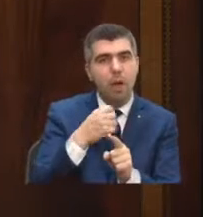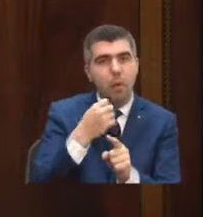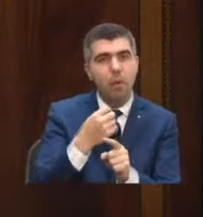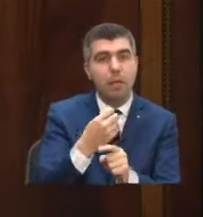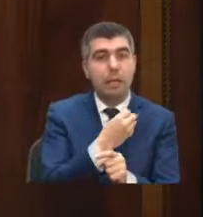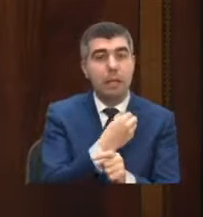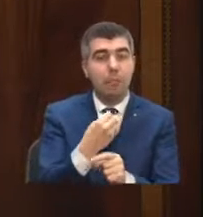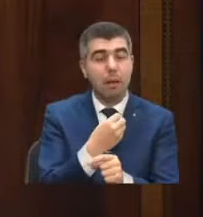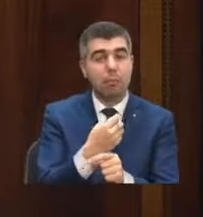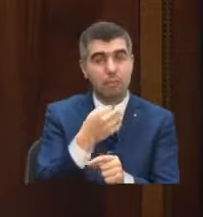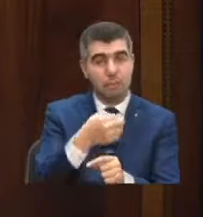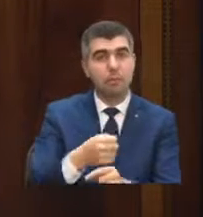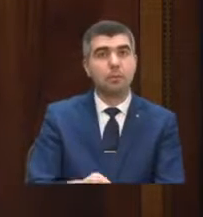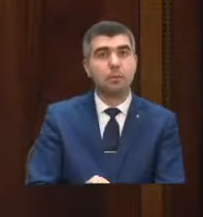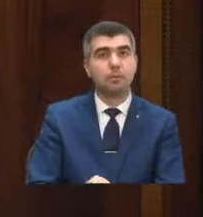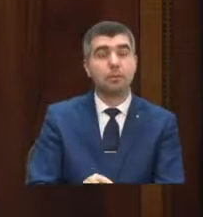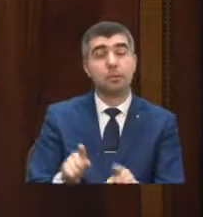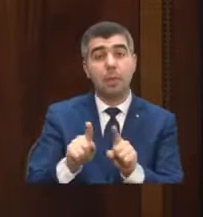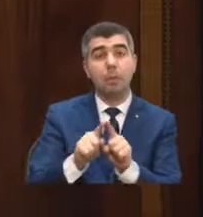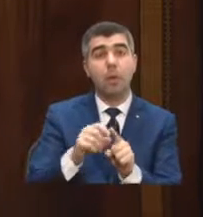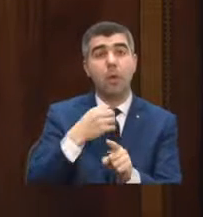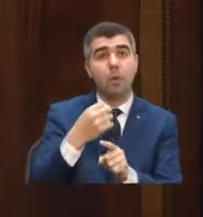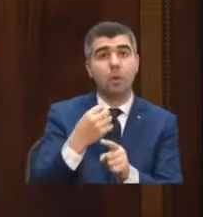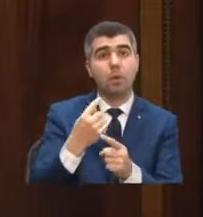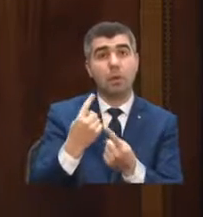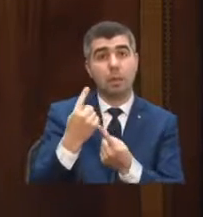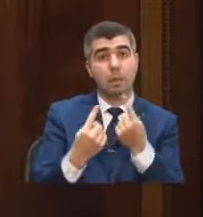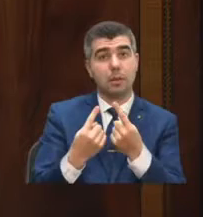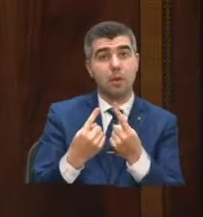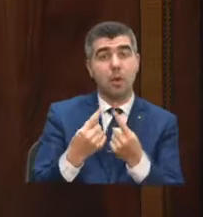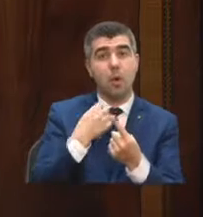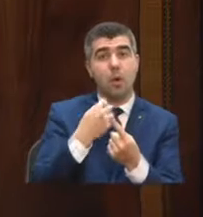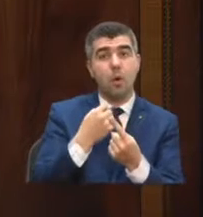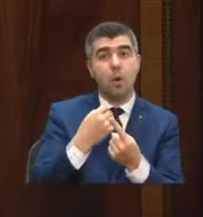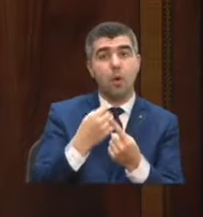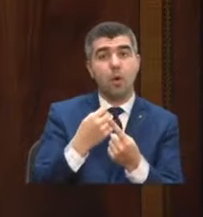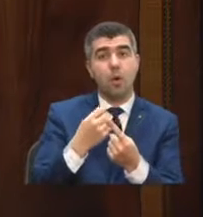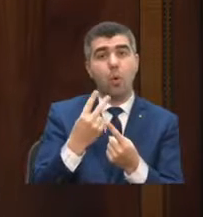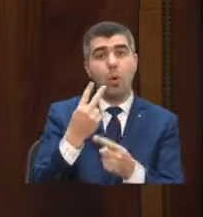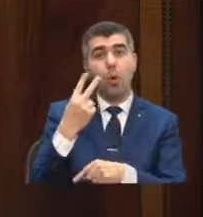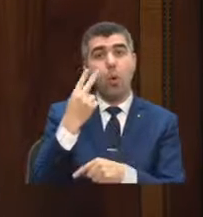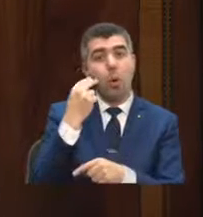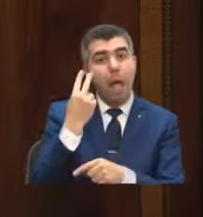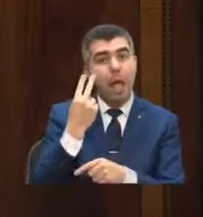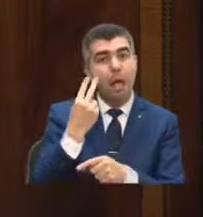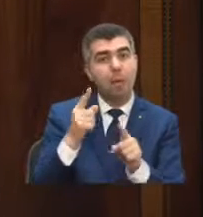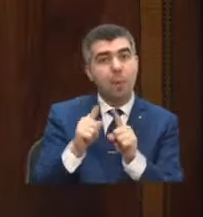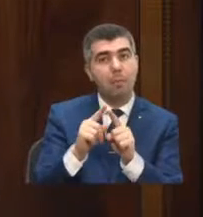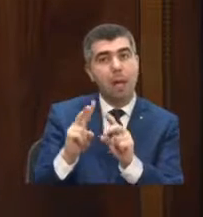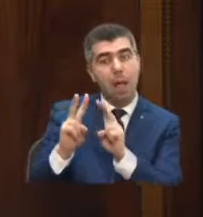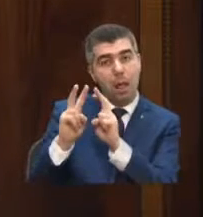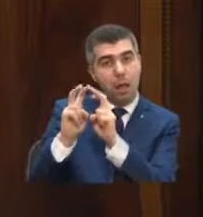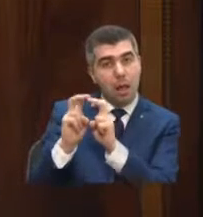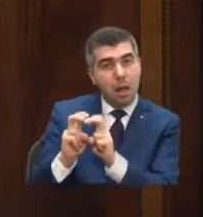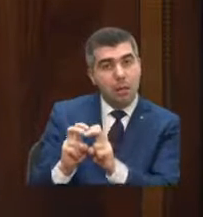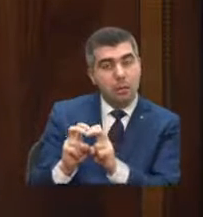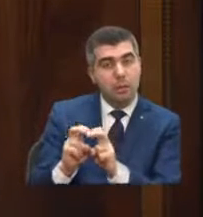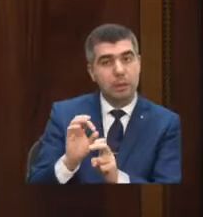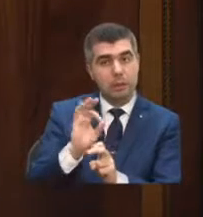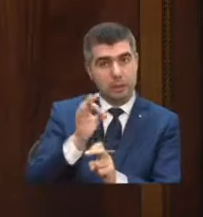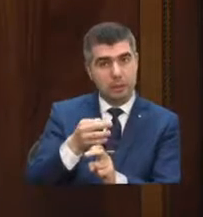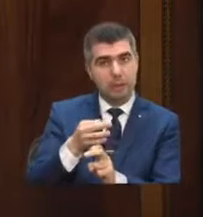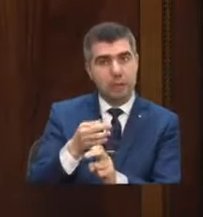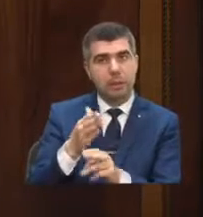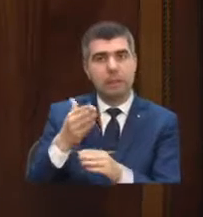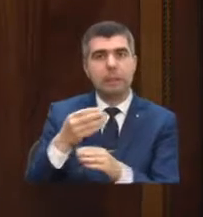راه هي الفعاليه ديالها في 48 ساعه الاولى، الا فتنا 48 ساعه كتقل محدوديه. وبشكل عام هذه الادويه